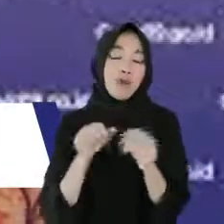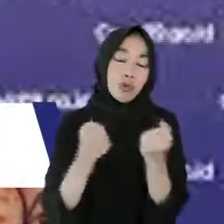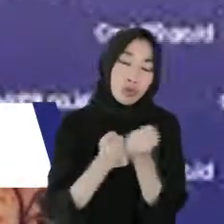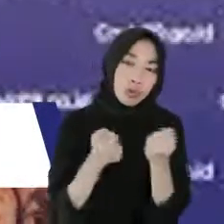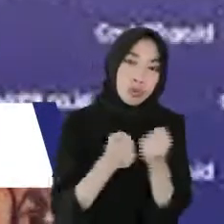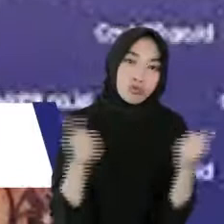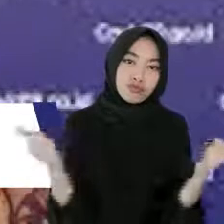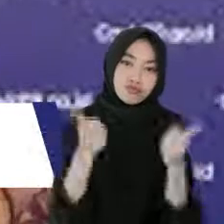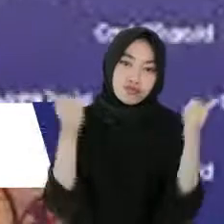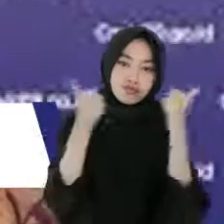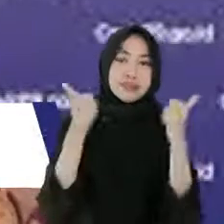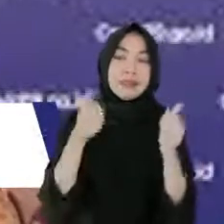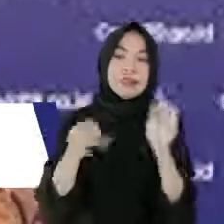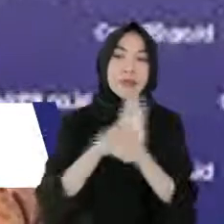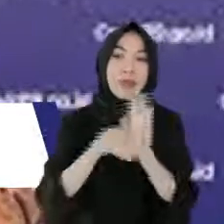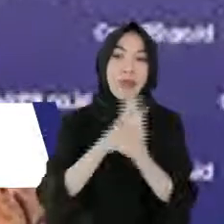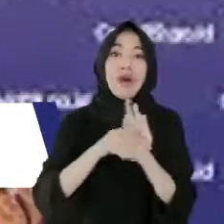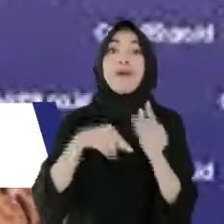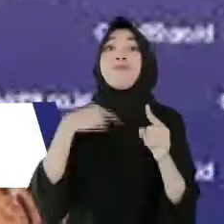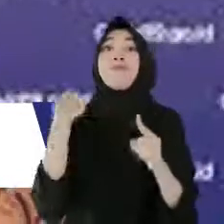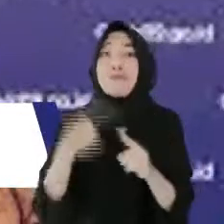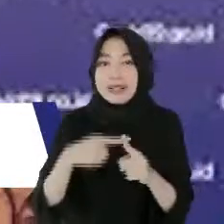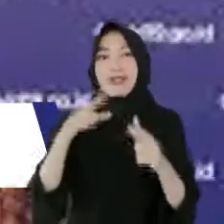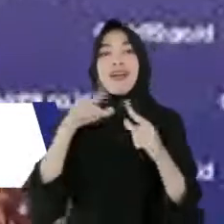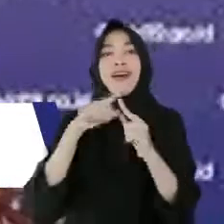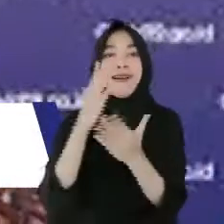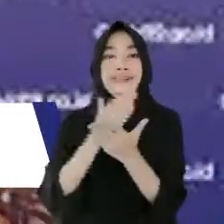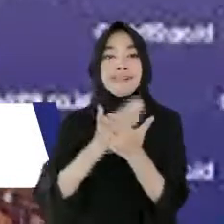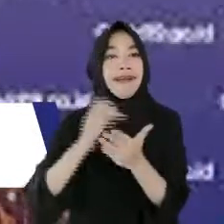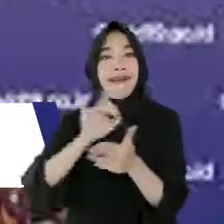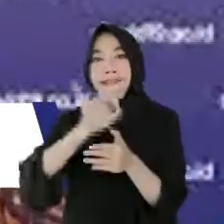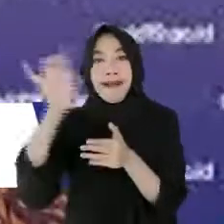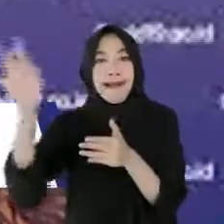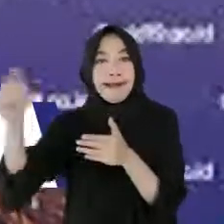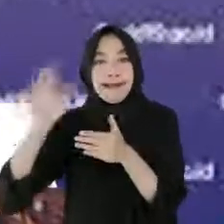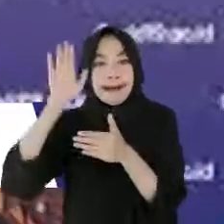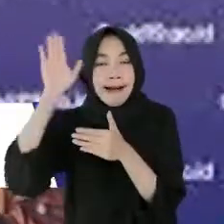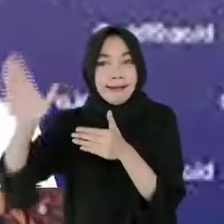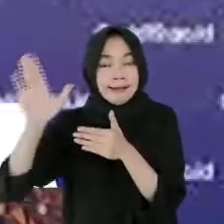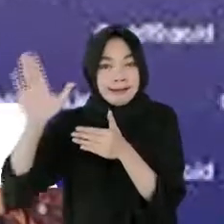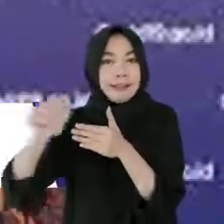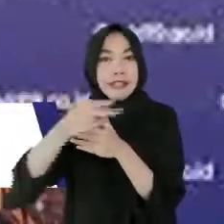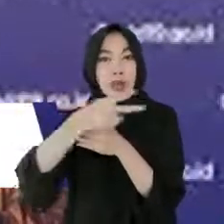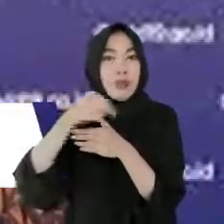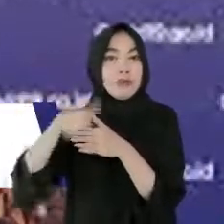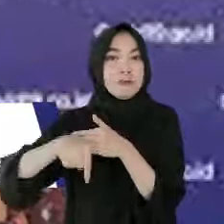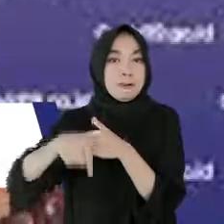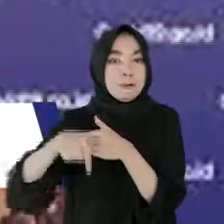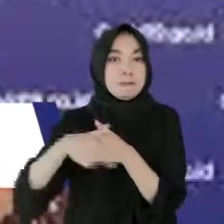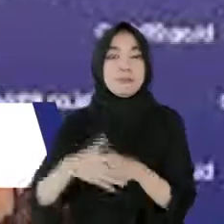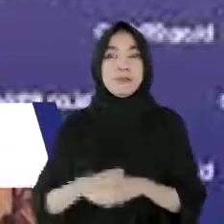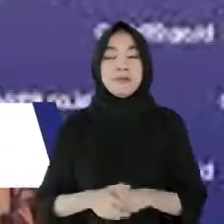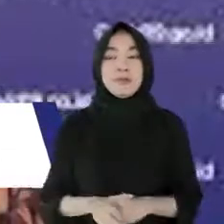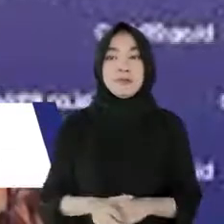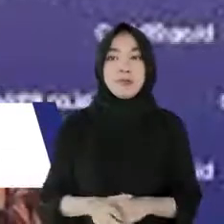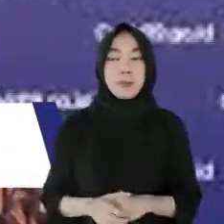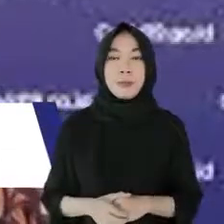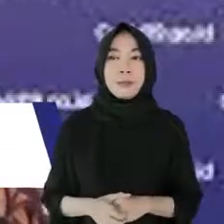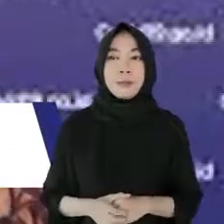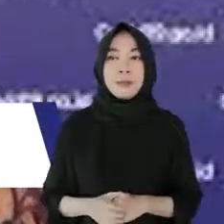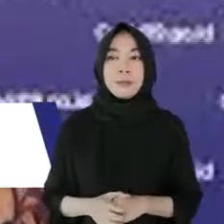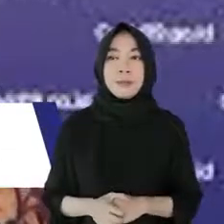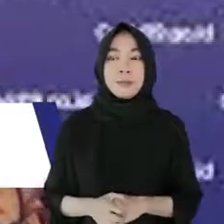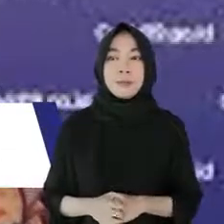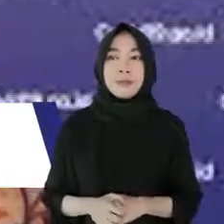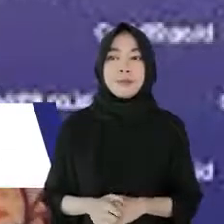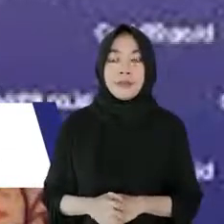PON ke-20 di Papua maupun event-event penyelenggaraan yang akan datang di negara kita dan ini